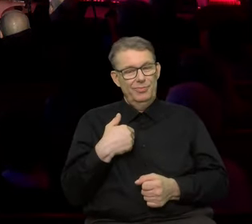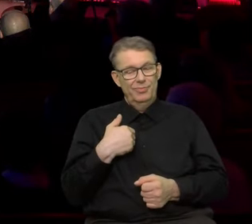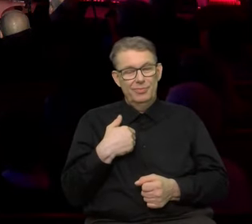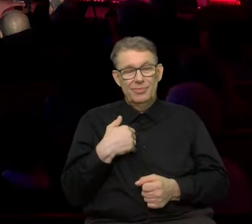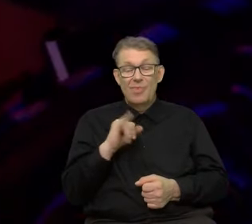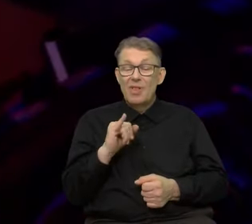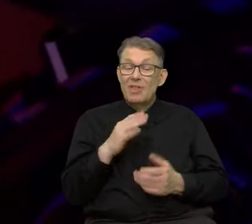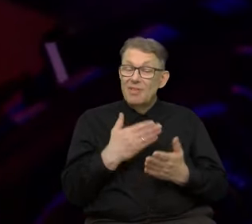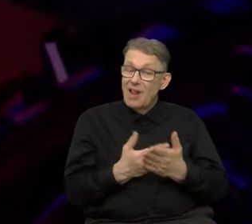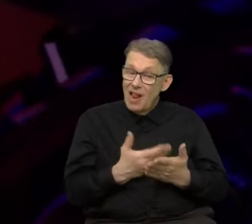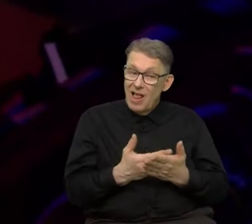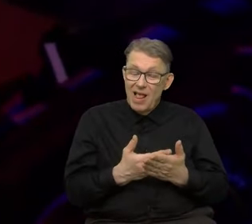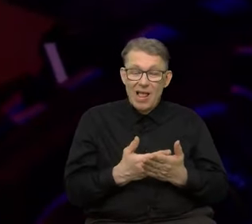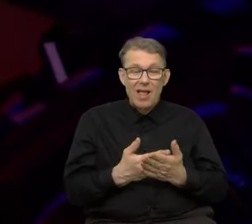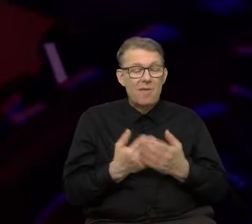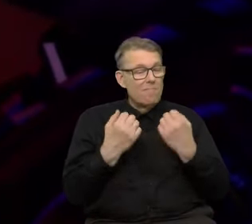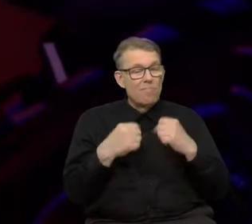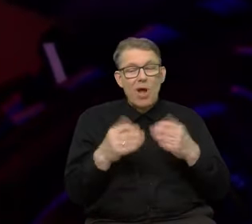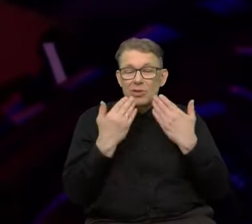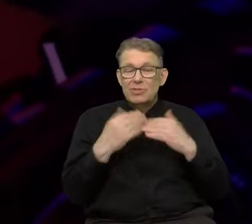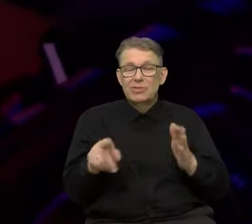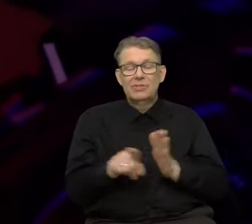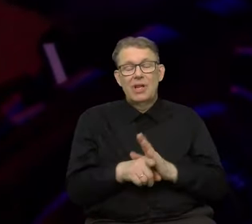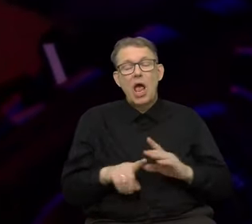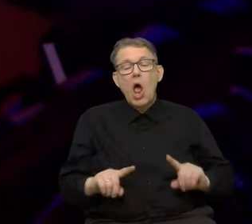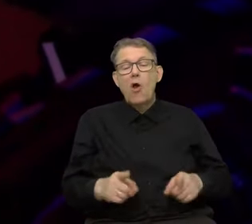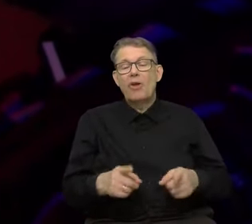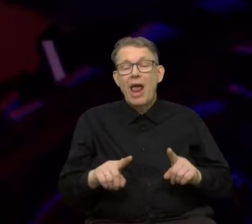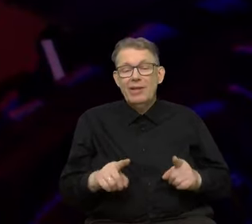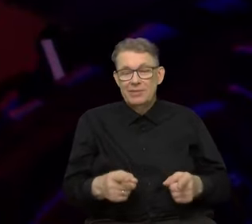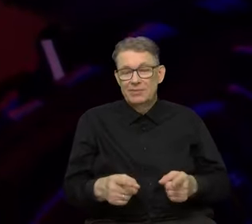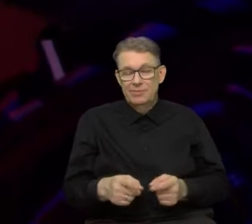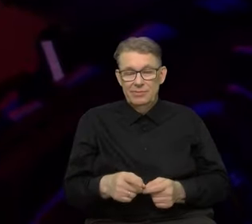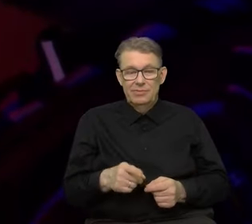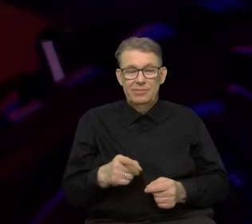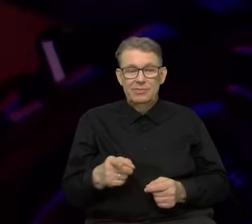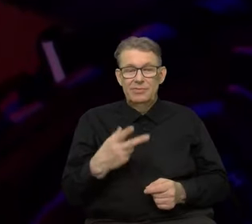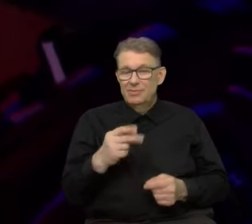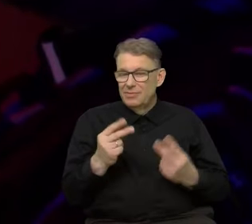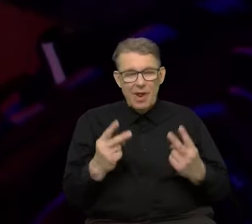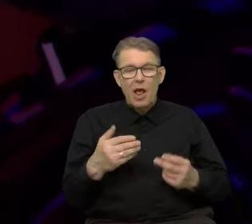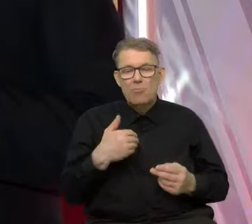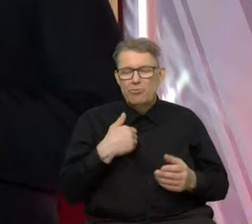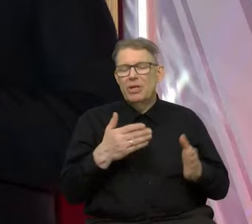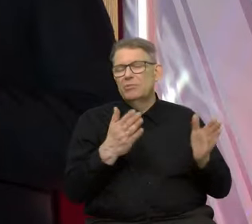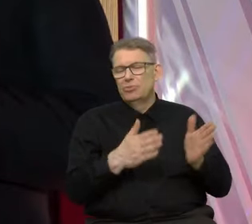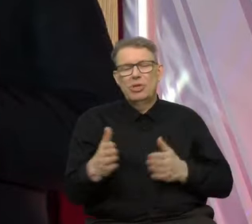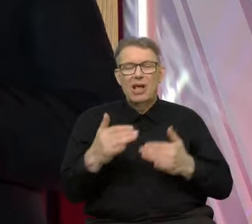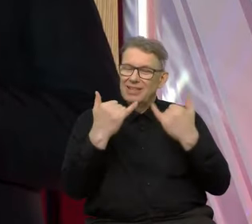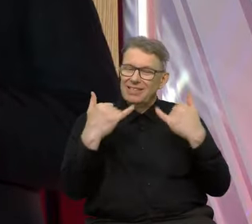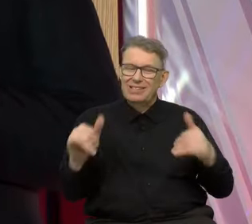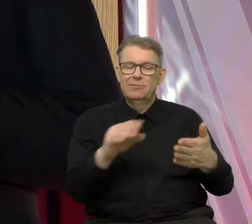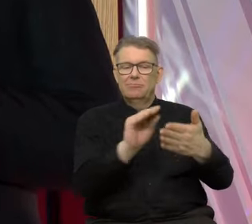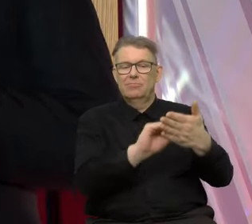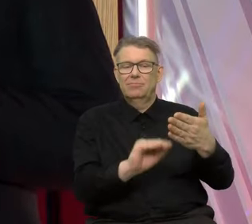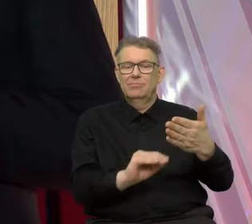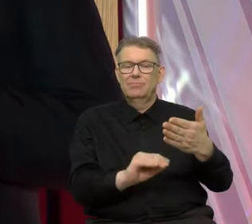I dlatego bardzo dziękuję organizatorom, że mimo przygotowanego innego